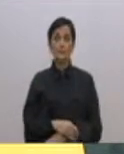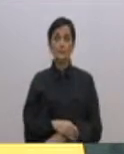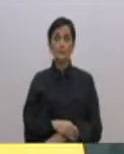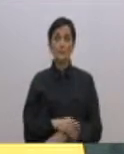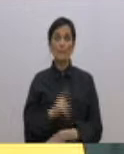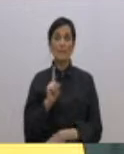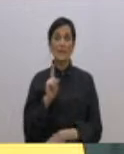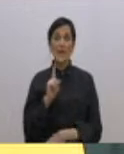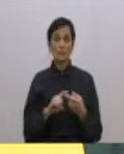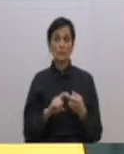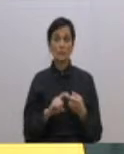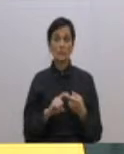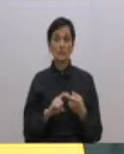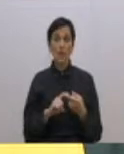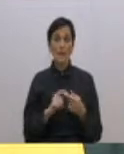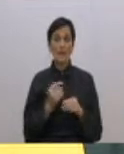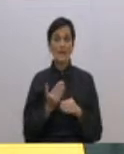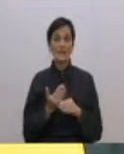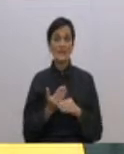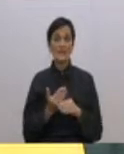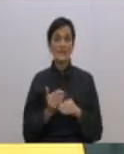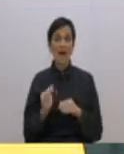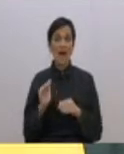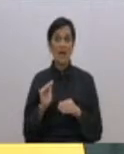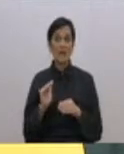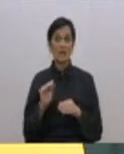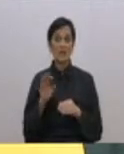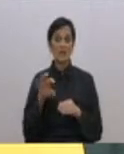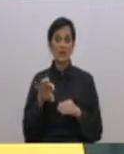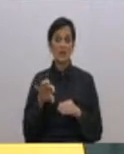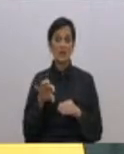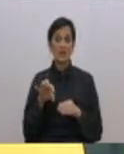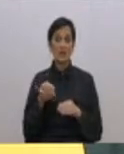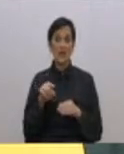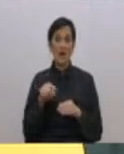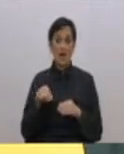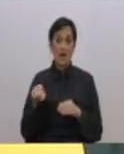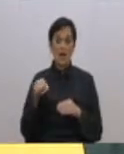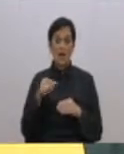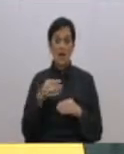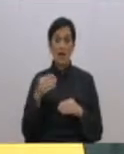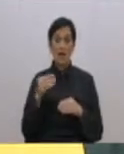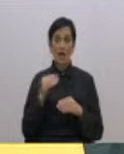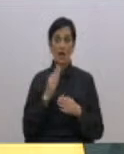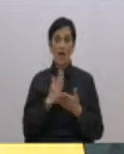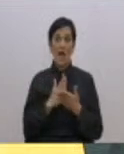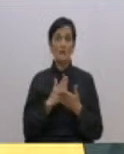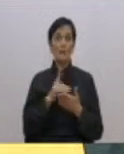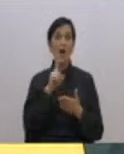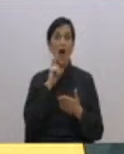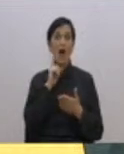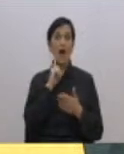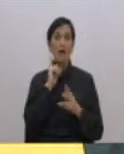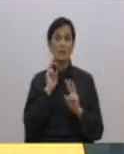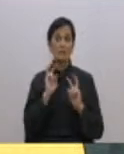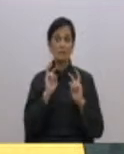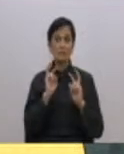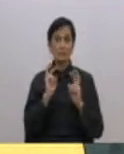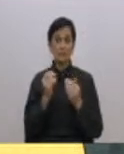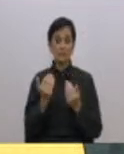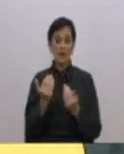რაც შეეხება კიდევ ერთი დაწესებულების არსებობას ახალგაზრდებისათვის,